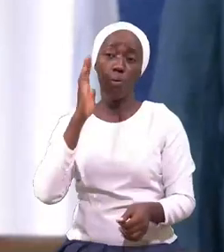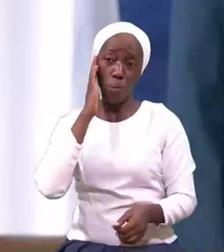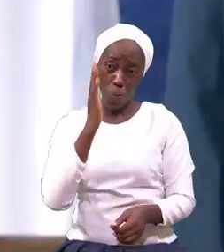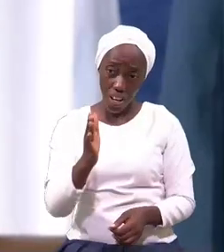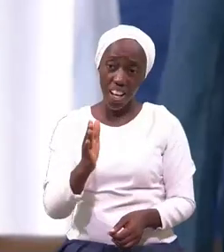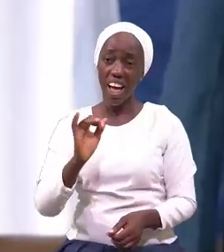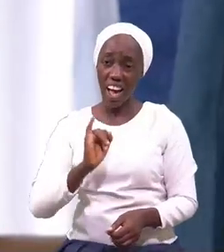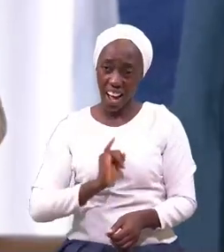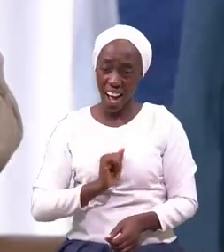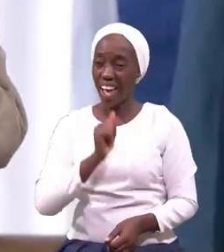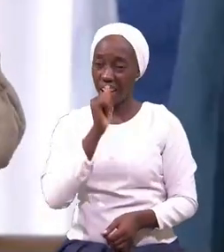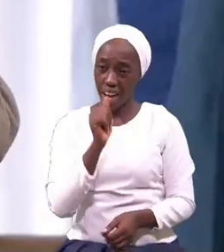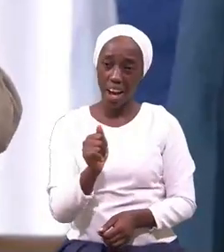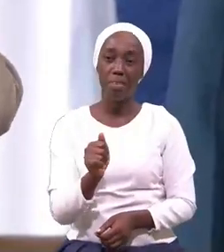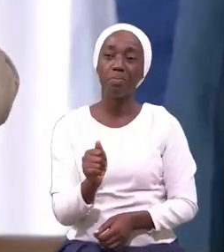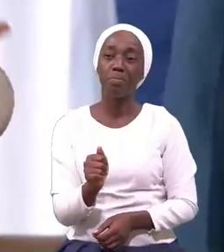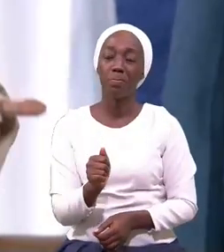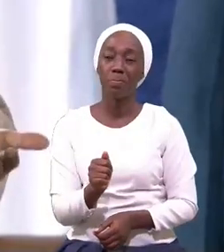j'ai la volonté.